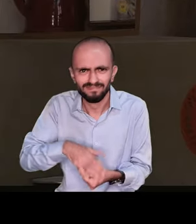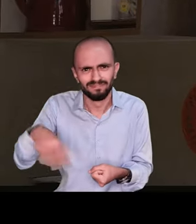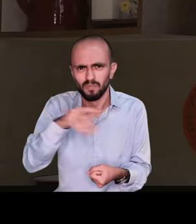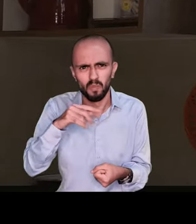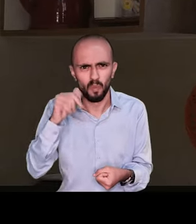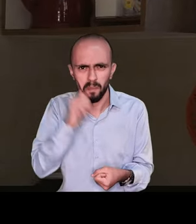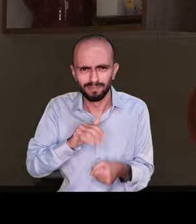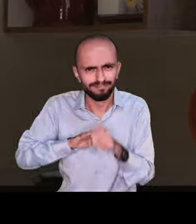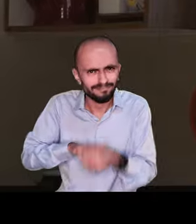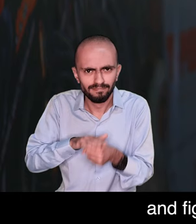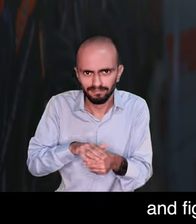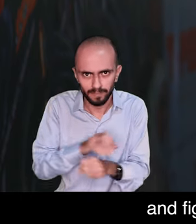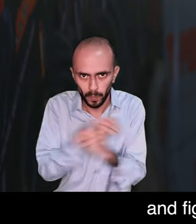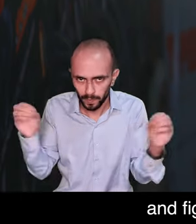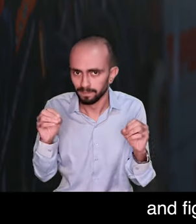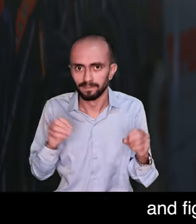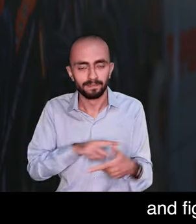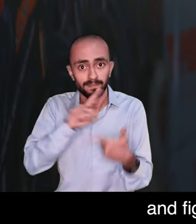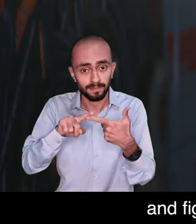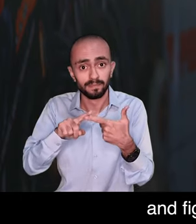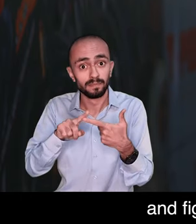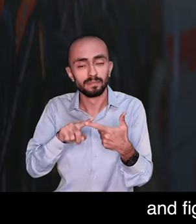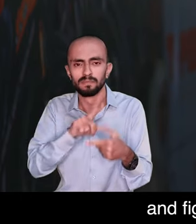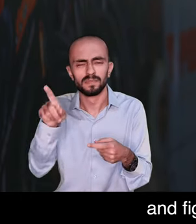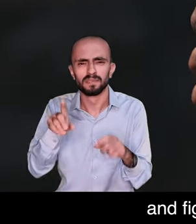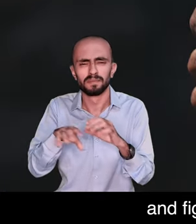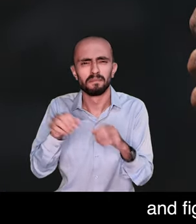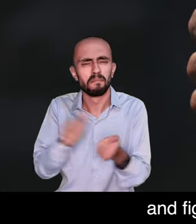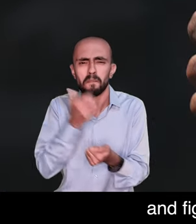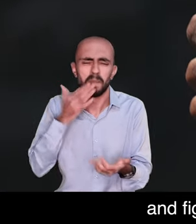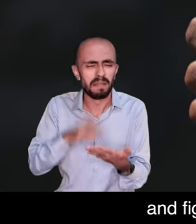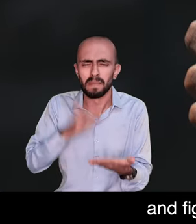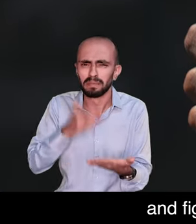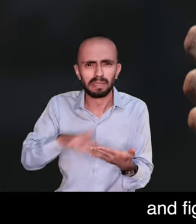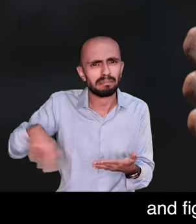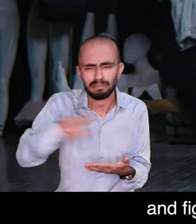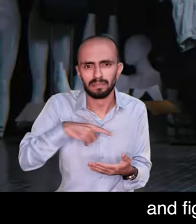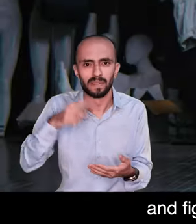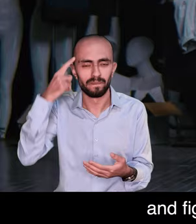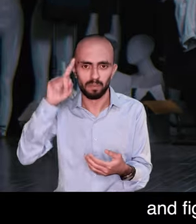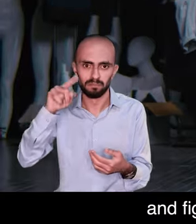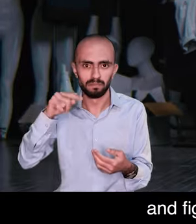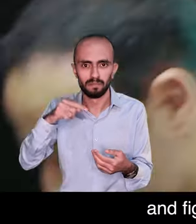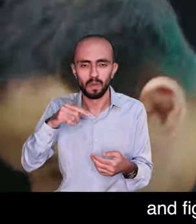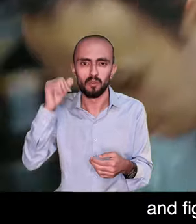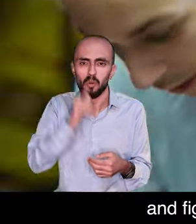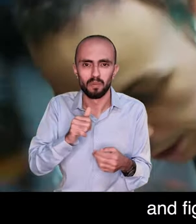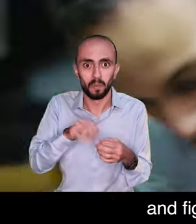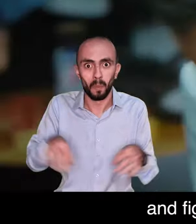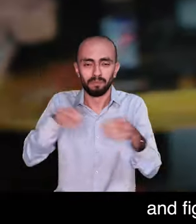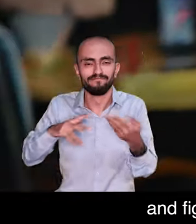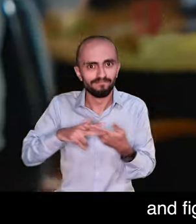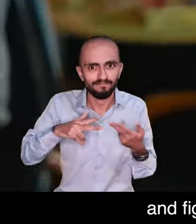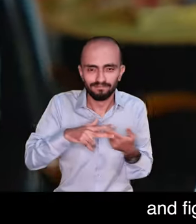النساء والفتيات بالمنطقة، والقضية الثانية هي محاربة الممارسات الضارة وخصوصاً تشويه